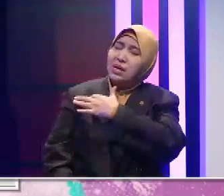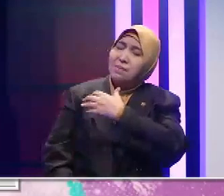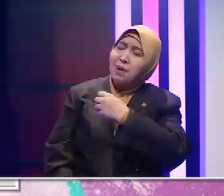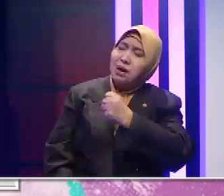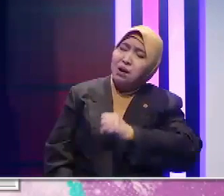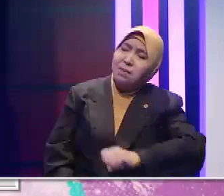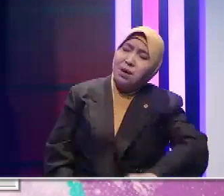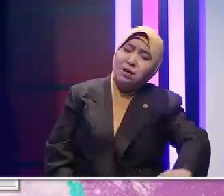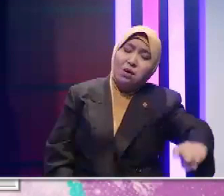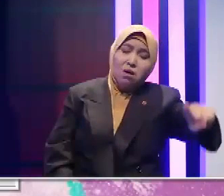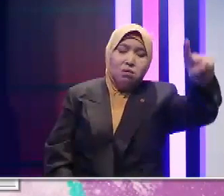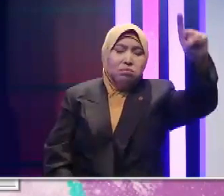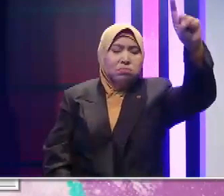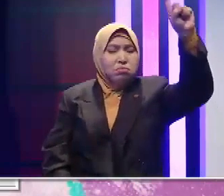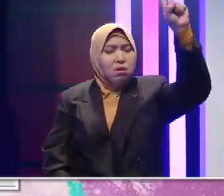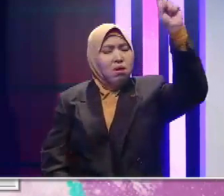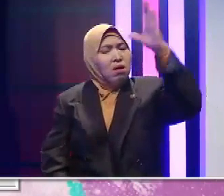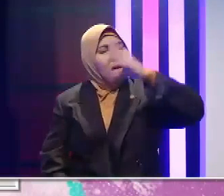بالله